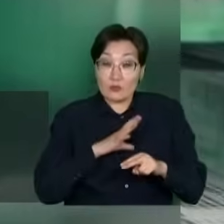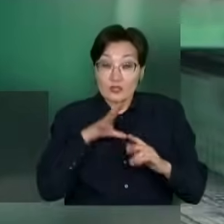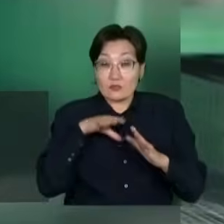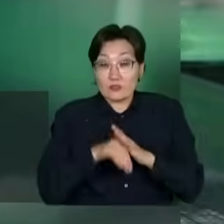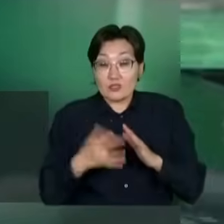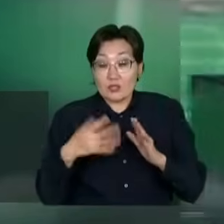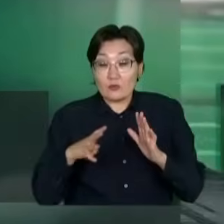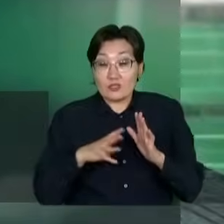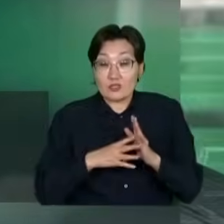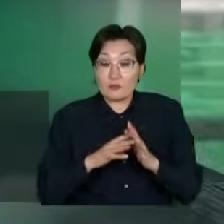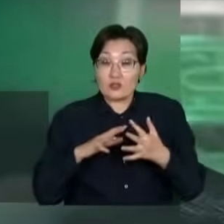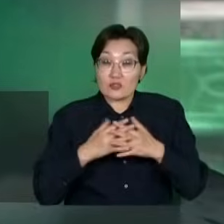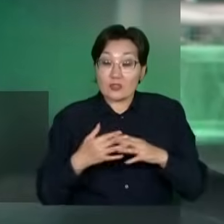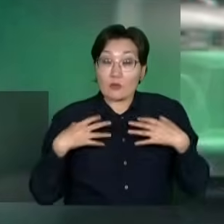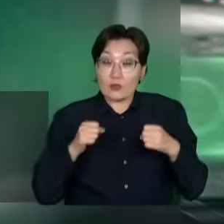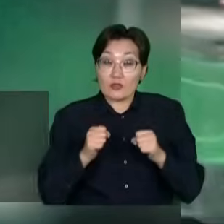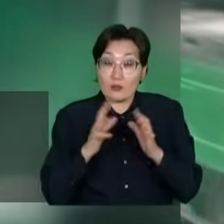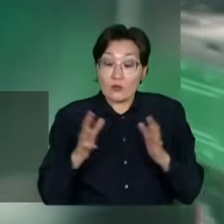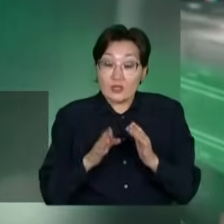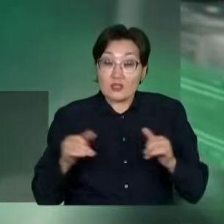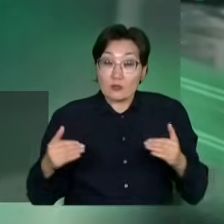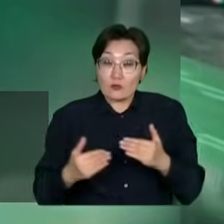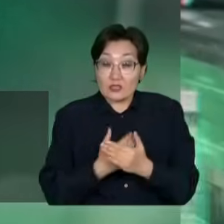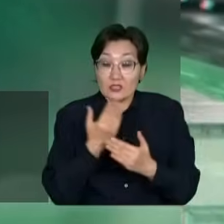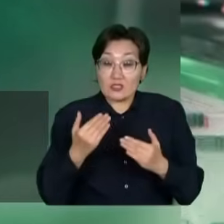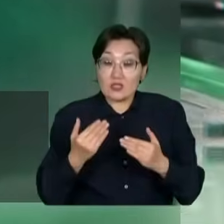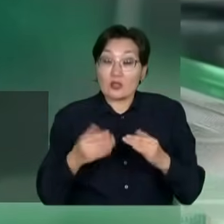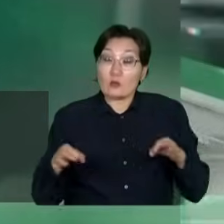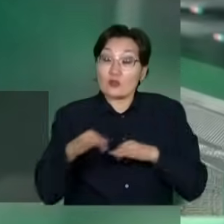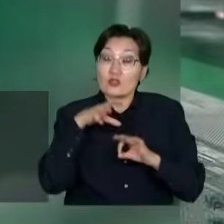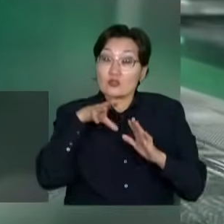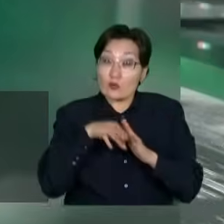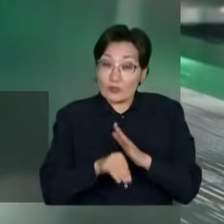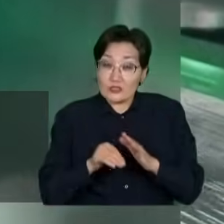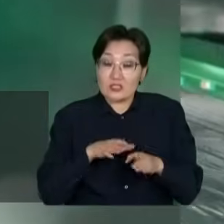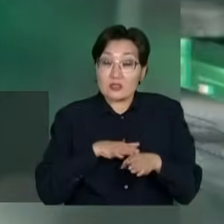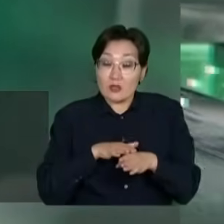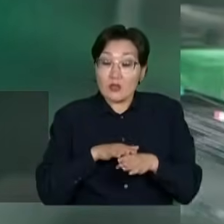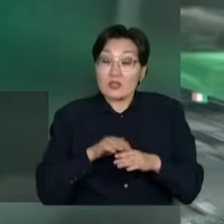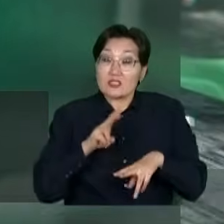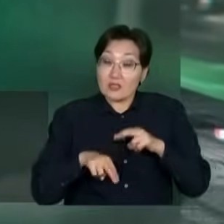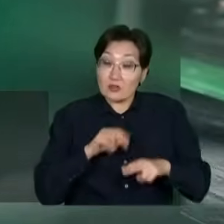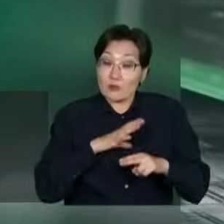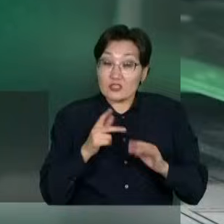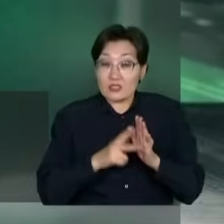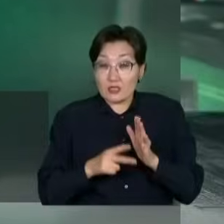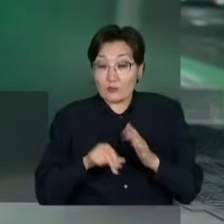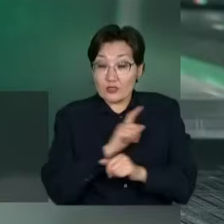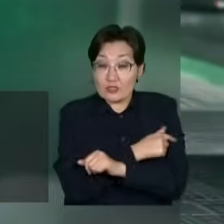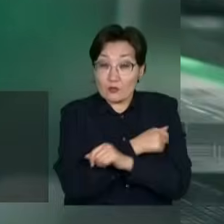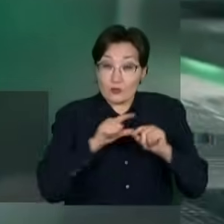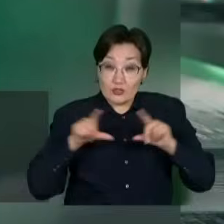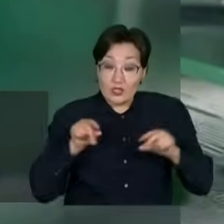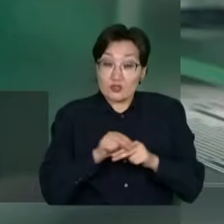ішінде 59-ы ауылдық денсаулық сақтауды жаңғырту ұлттық жобасы шеңберінде іске қосылған. Сонымен қатар 80 медициналық